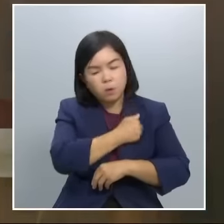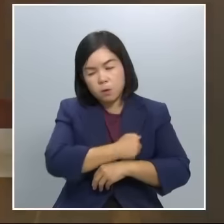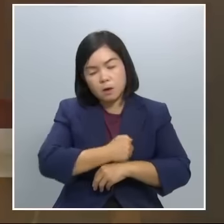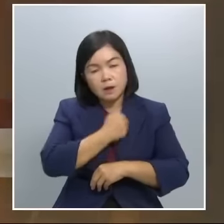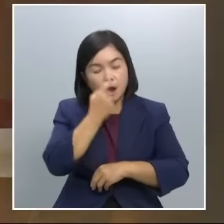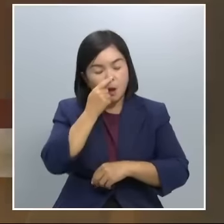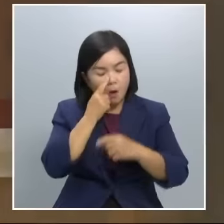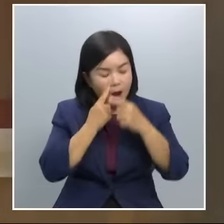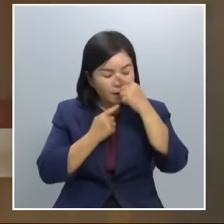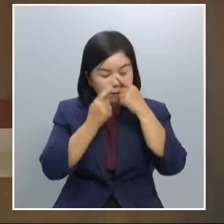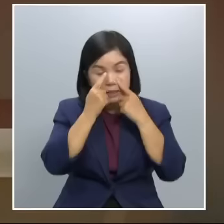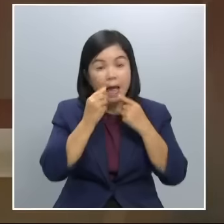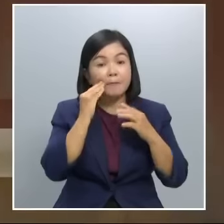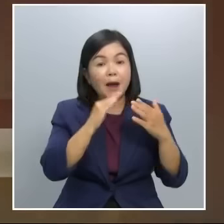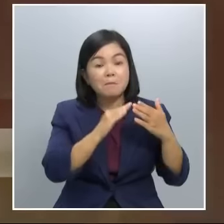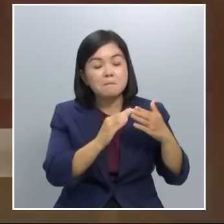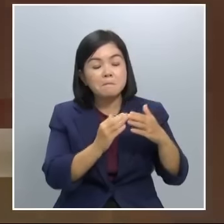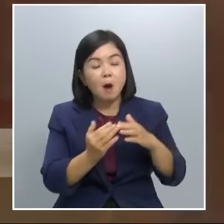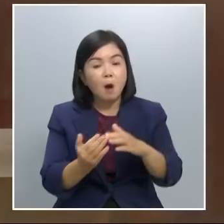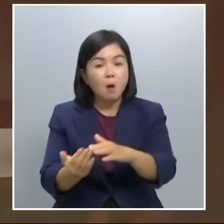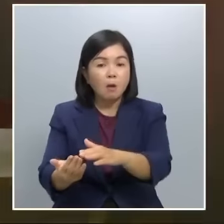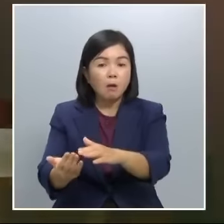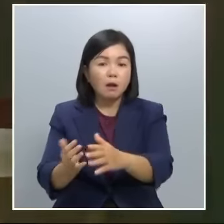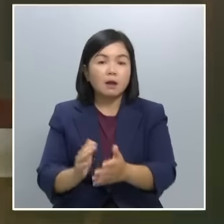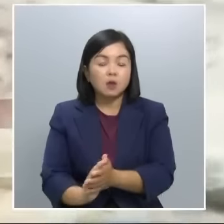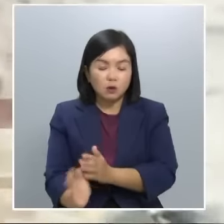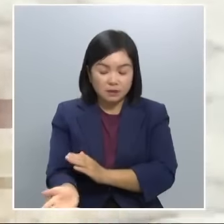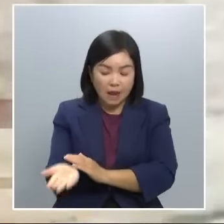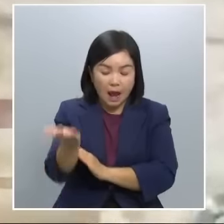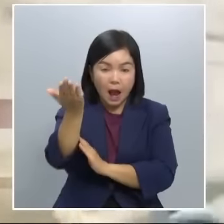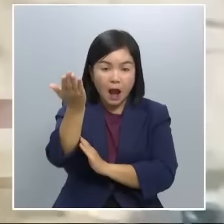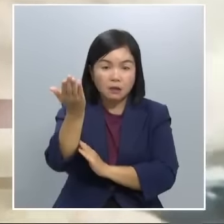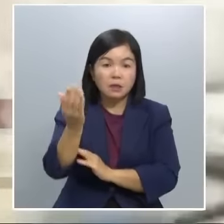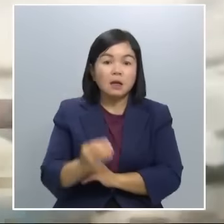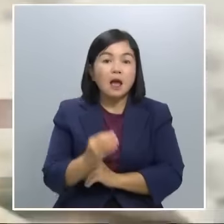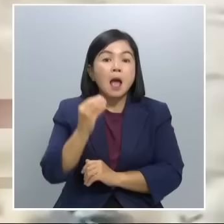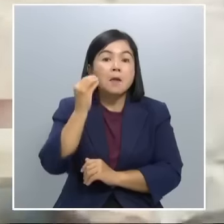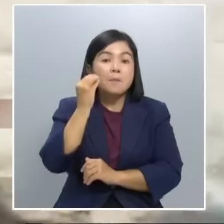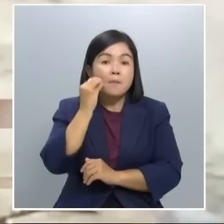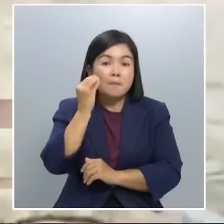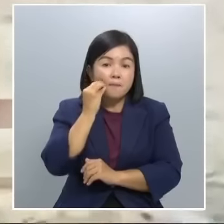ะเดียวกันล่าสุดช่วงเช้าที่ผ่านมาบ้านของยูดายิตเอง